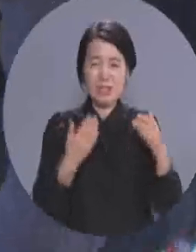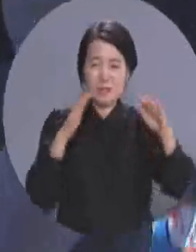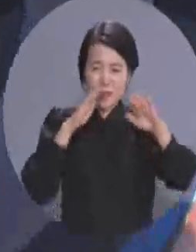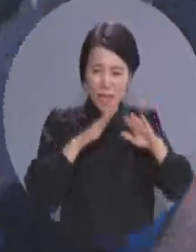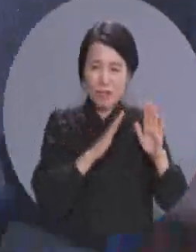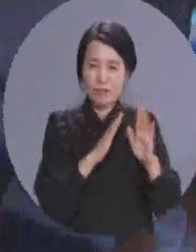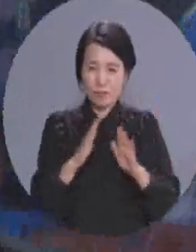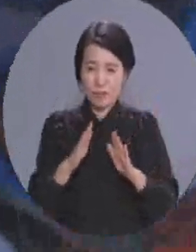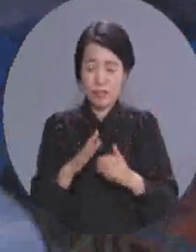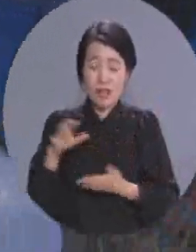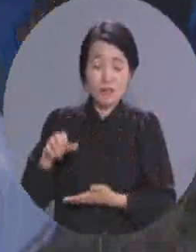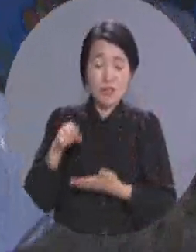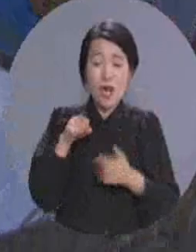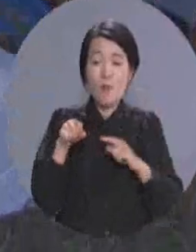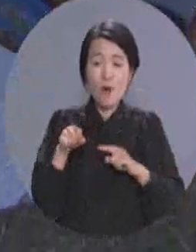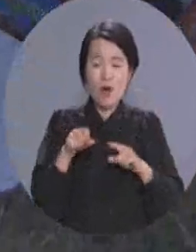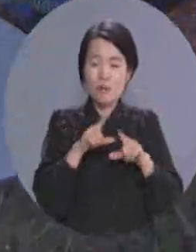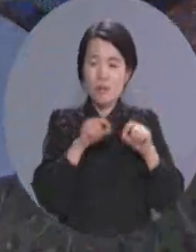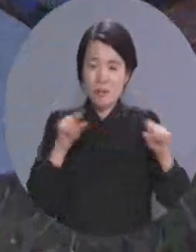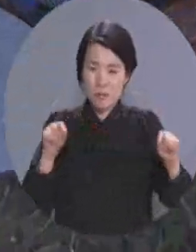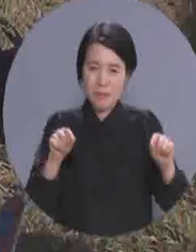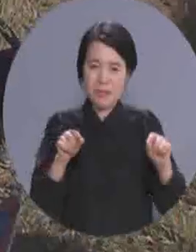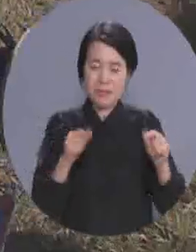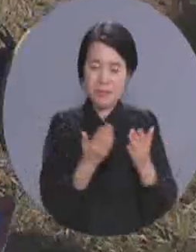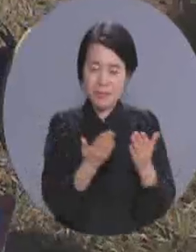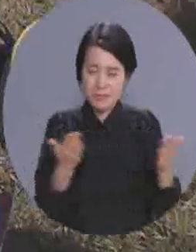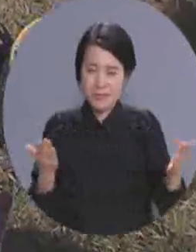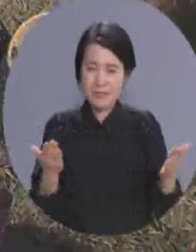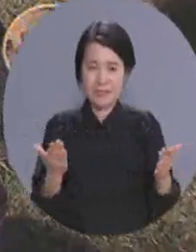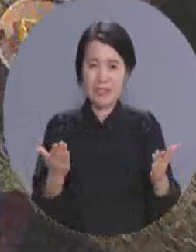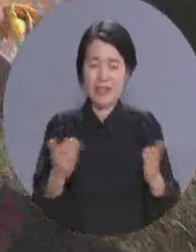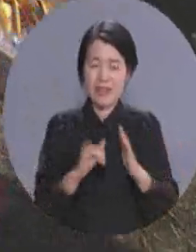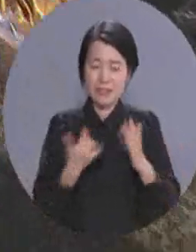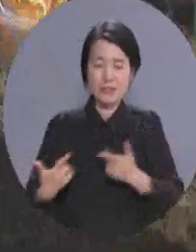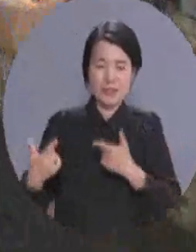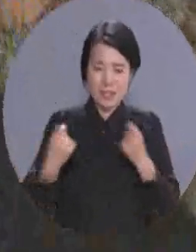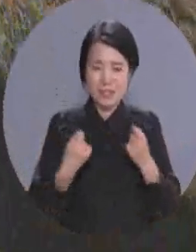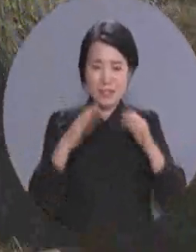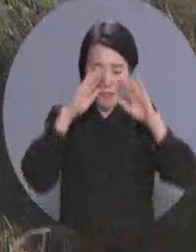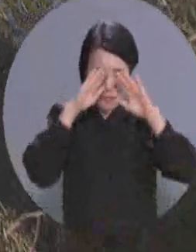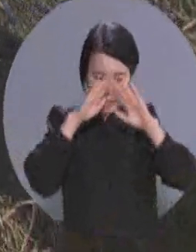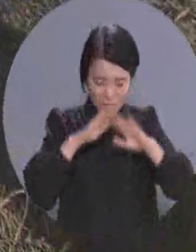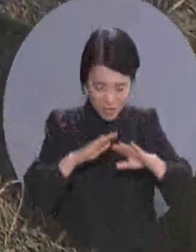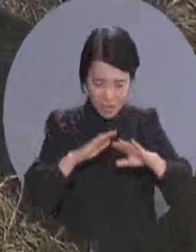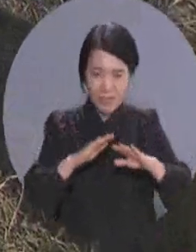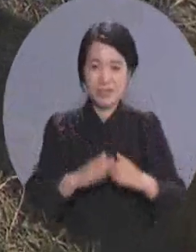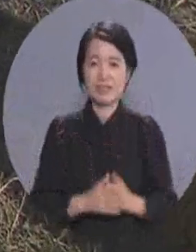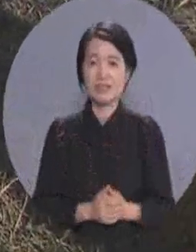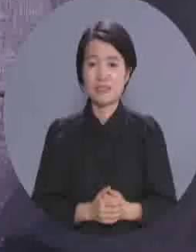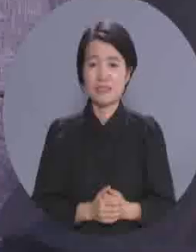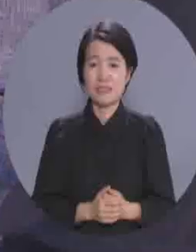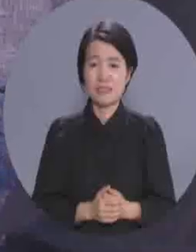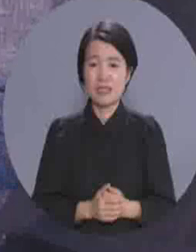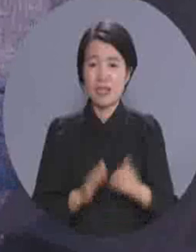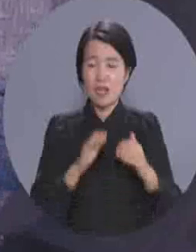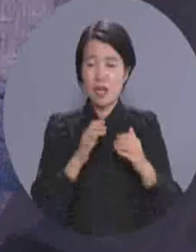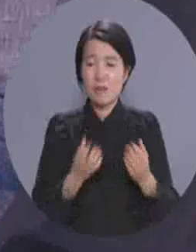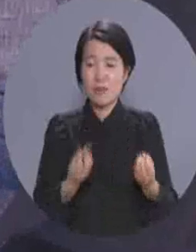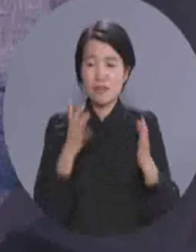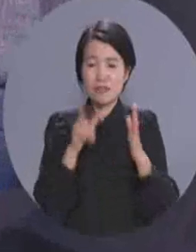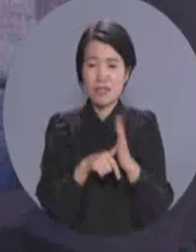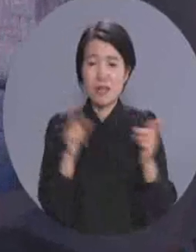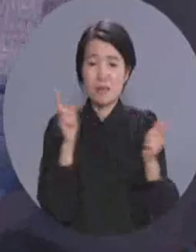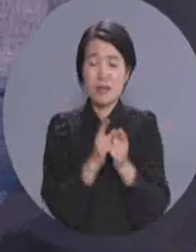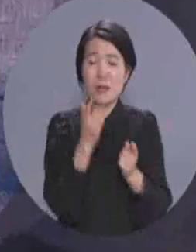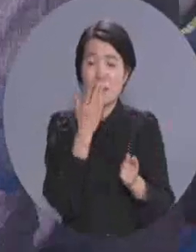한가득 들고 온 음식을 정성스럽게 차리고 마음을 담아 절을 올립니다이 시기가 아니면 시기에